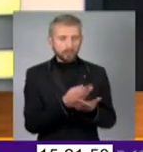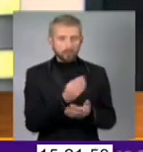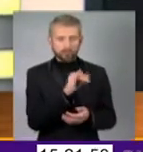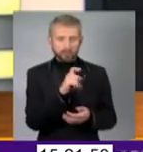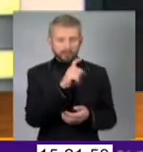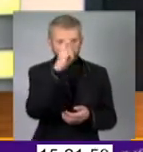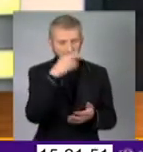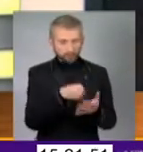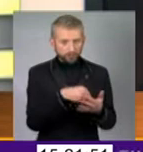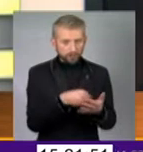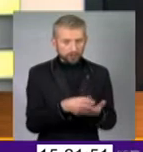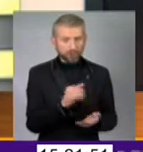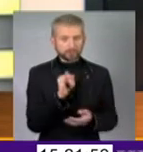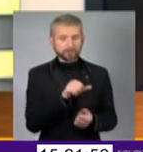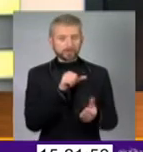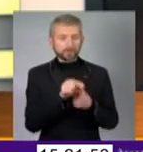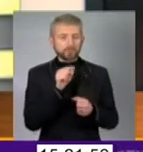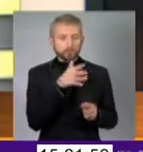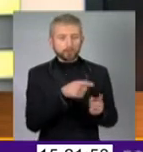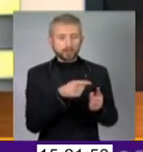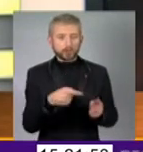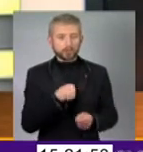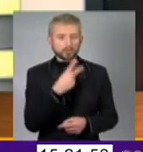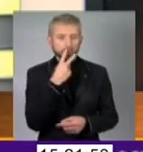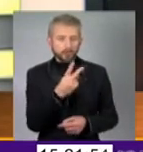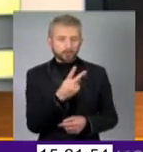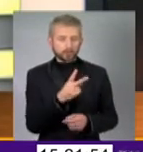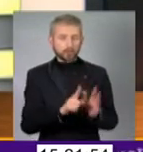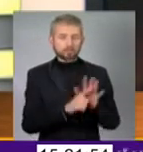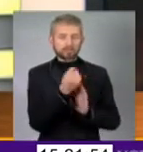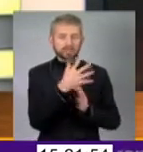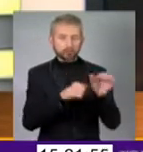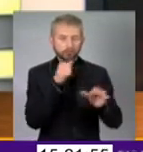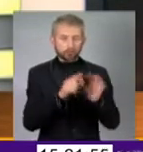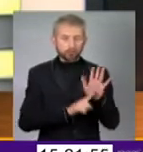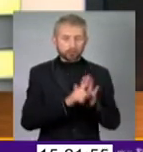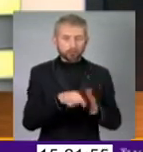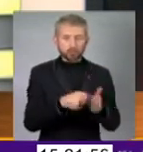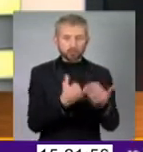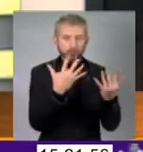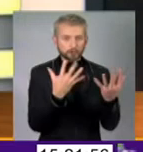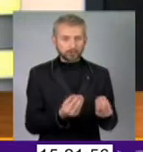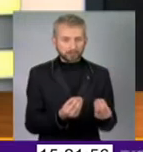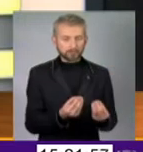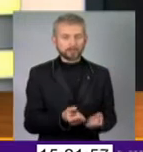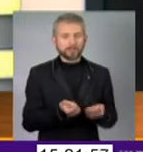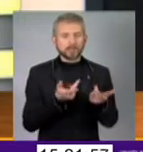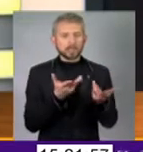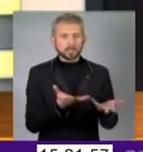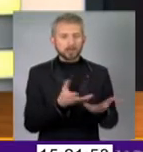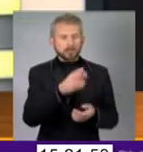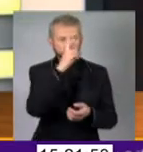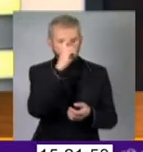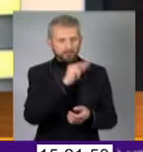бюджету. Саме в цьому періоді ми бачимо, з 2015 року починаючи, по сьогоднішній день, наскільки